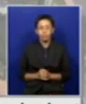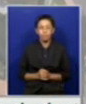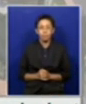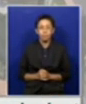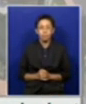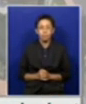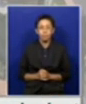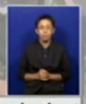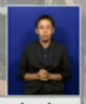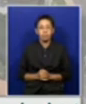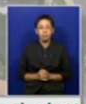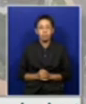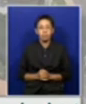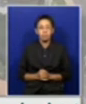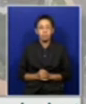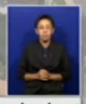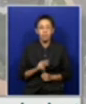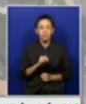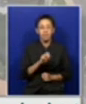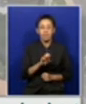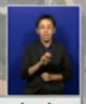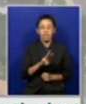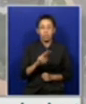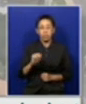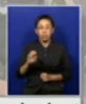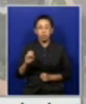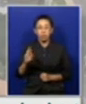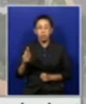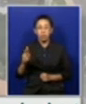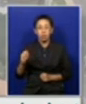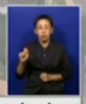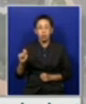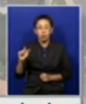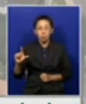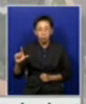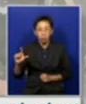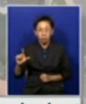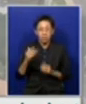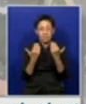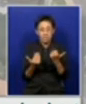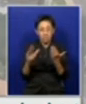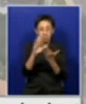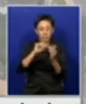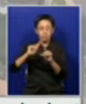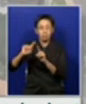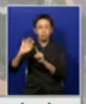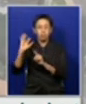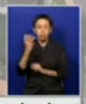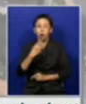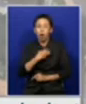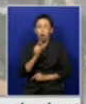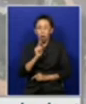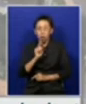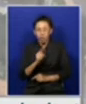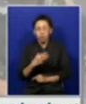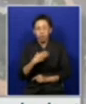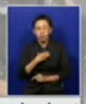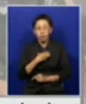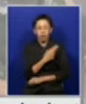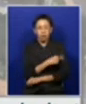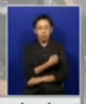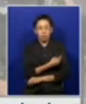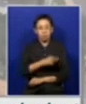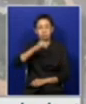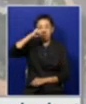ะครับก็คือว่า new normal ของระบบของทั้งโลกเนี่ยครับเราต้องการให้ระบบสาธารณสุขของประเทศไท